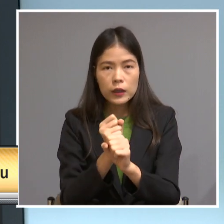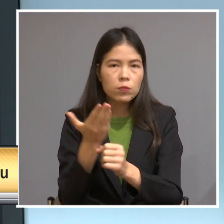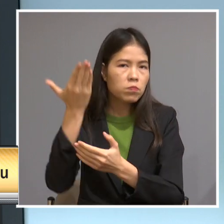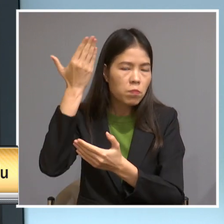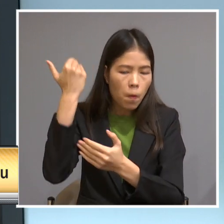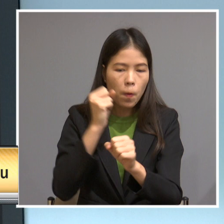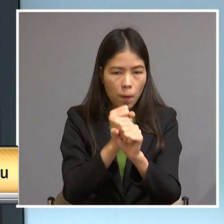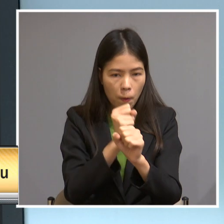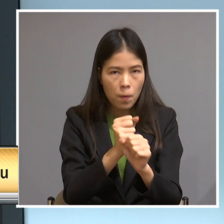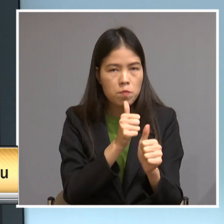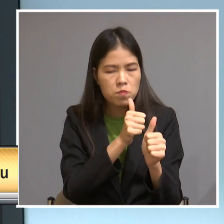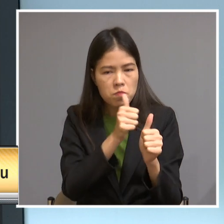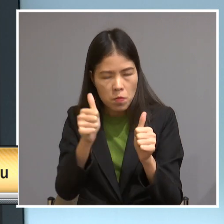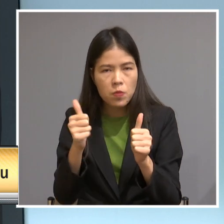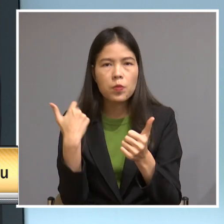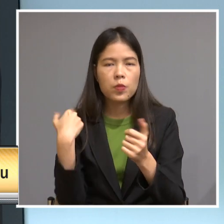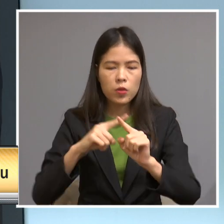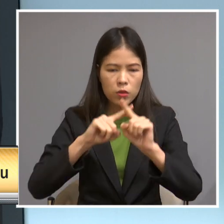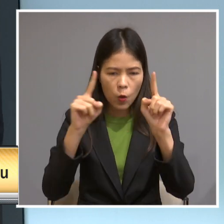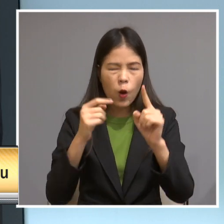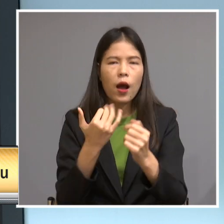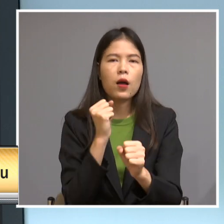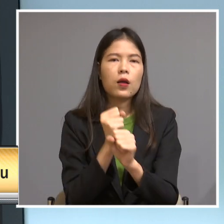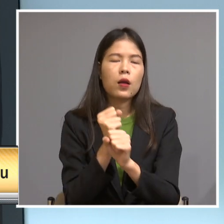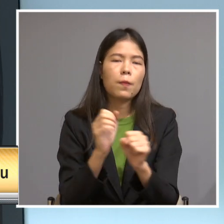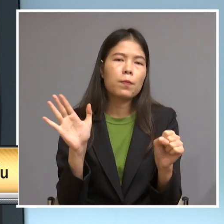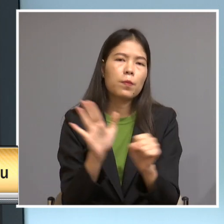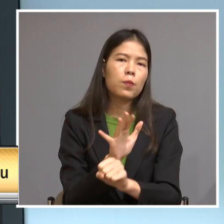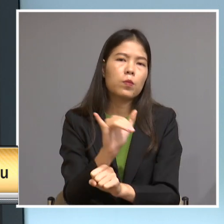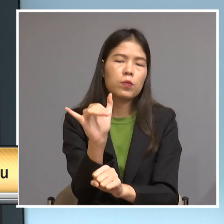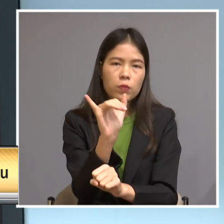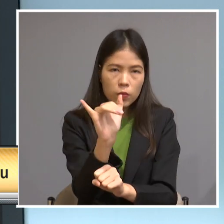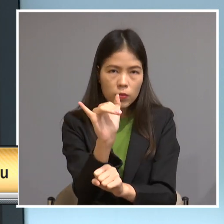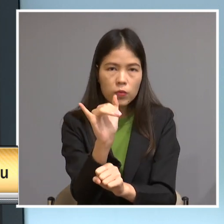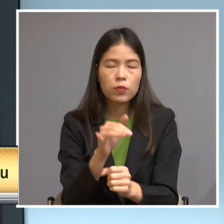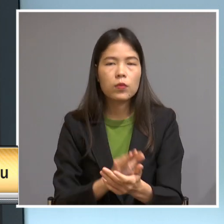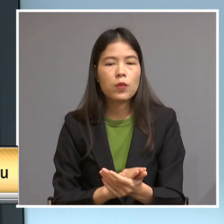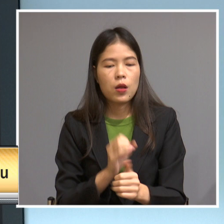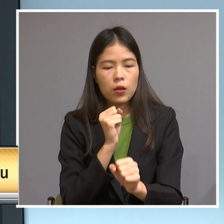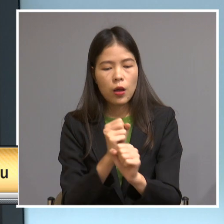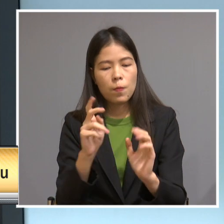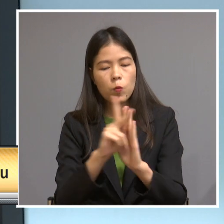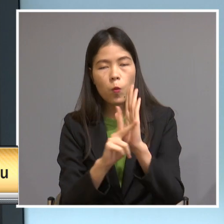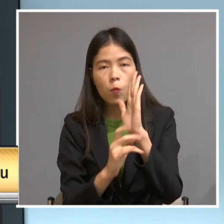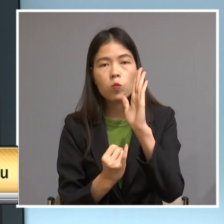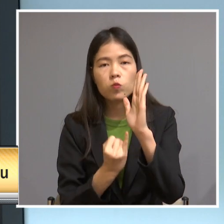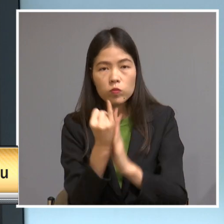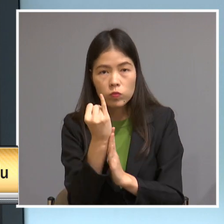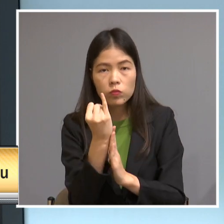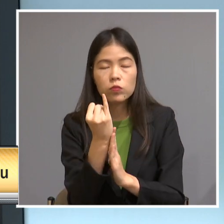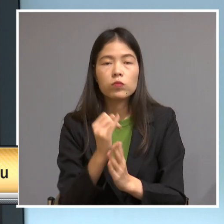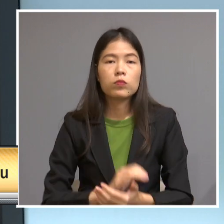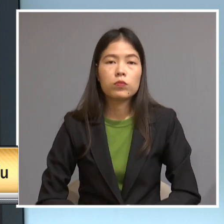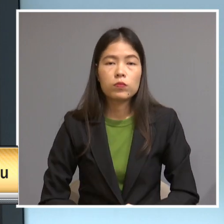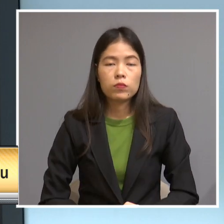ไม่ใช่เกี่วกับคณะประณการดา อช้าไม่ใช่เลยเค้าทำใหสมบูณแล้วไม่ผิดกิดหมายแล้เมอทำแล้จะไม่มีการเท่